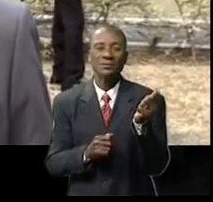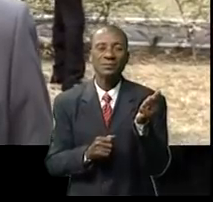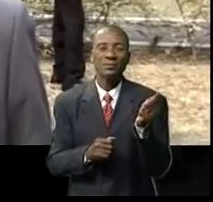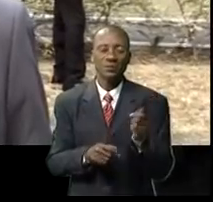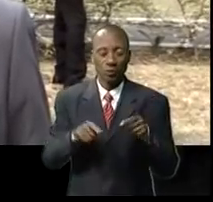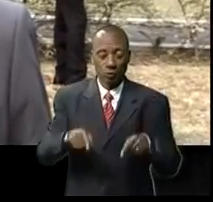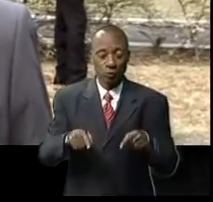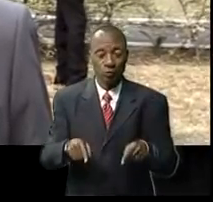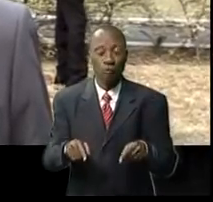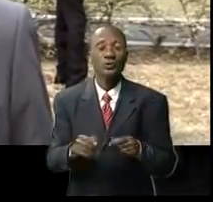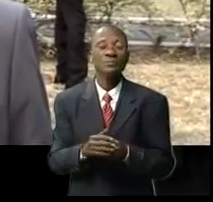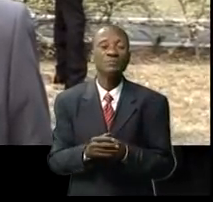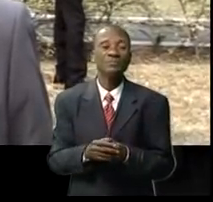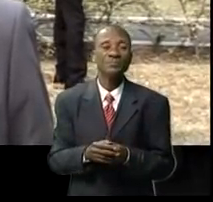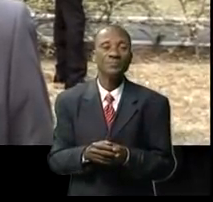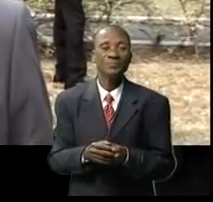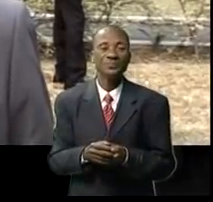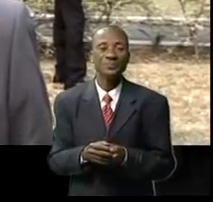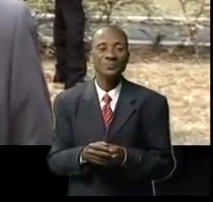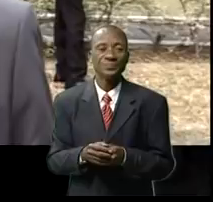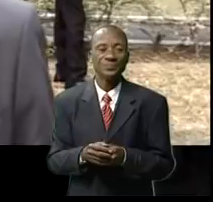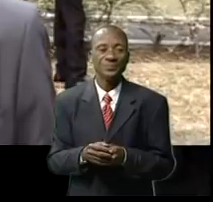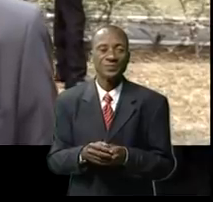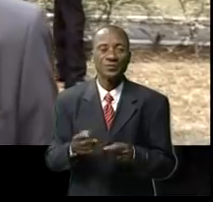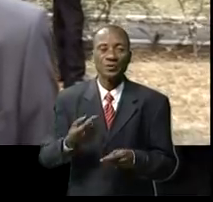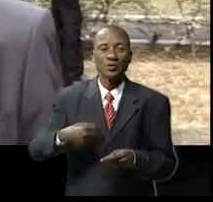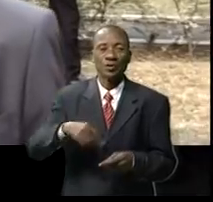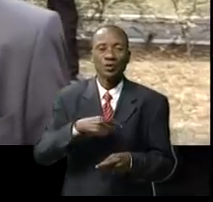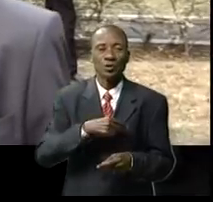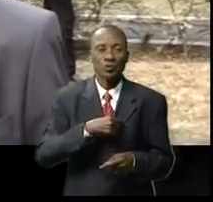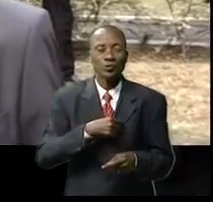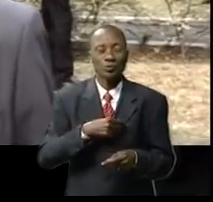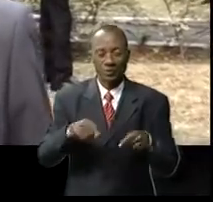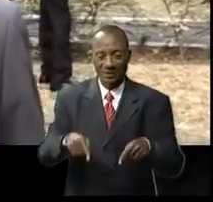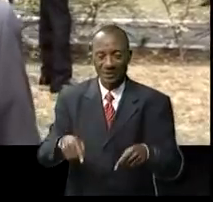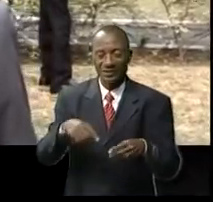d'aujourd'hui, nous sommes à 654 habitants au kilomètre carré.